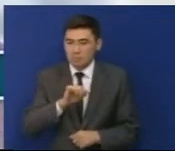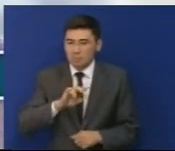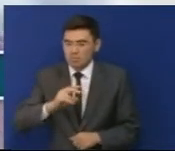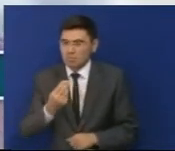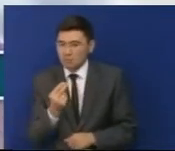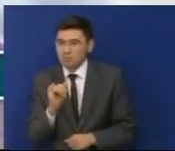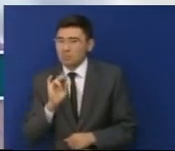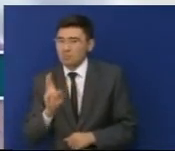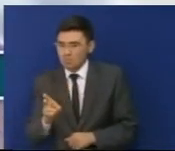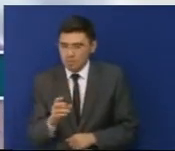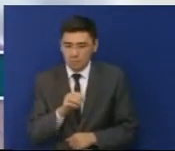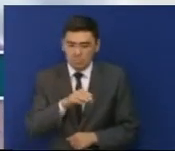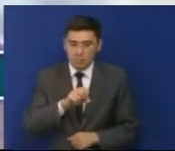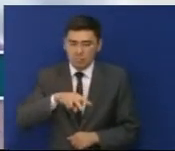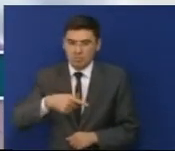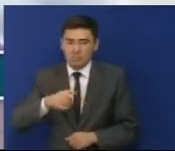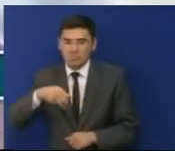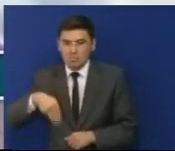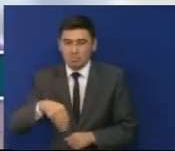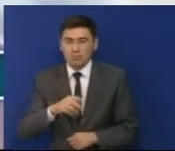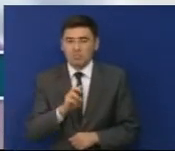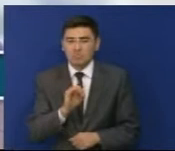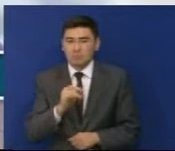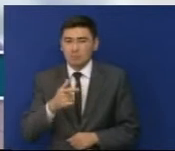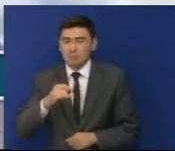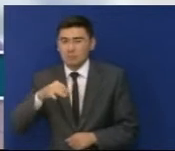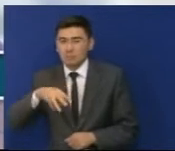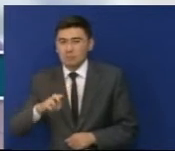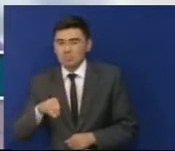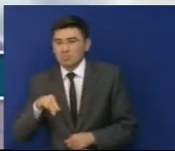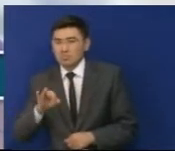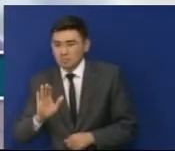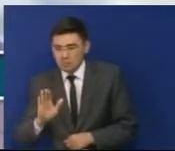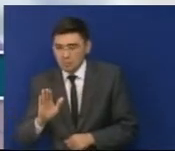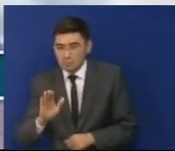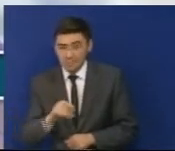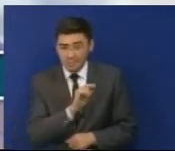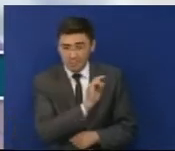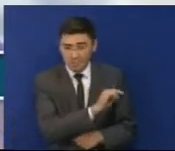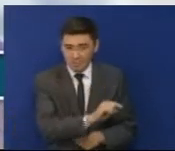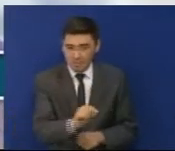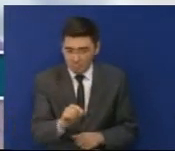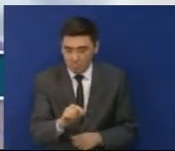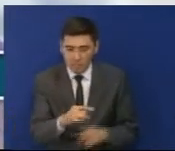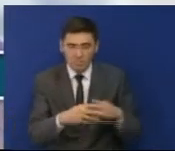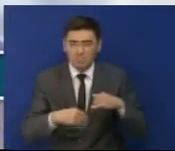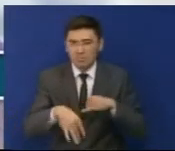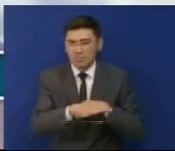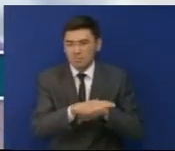Талғат Бигелдиновтердің осы азаттық таңын әкелген